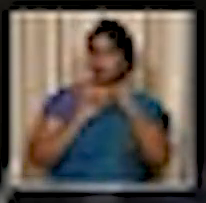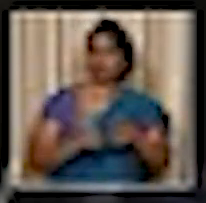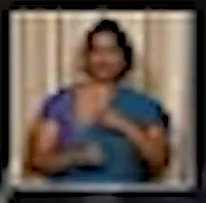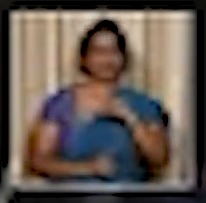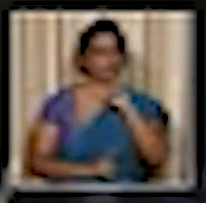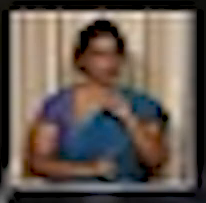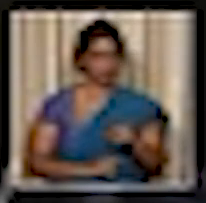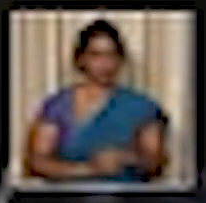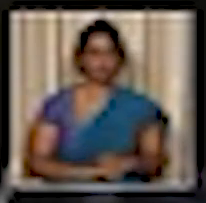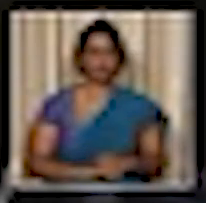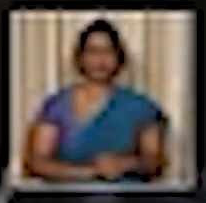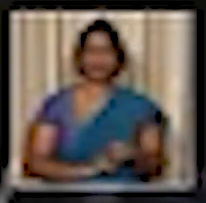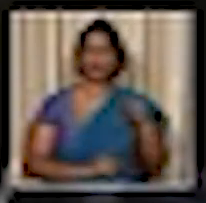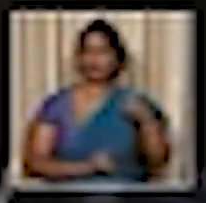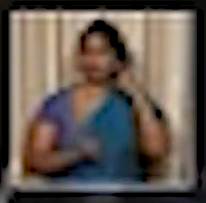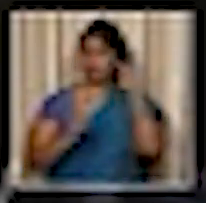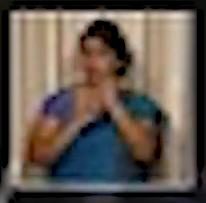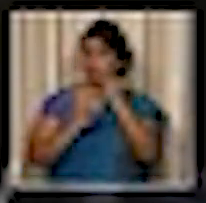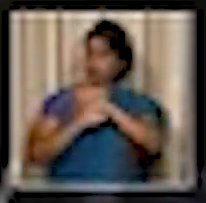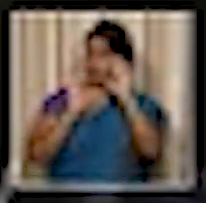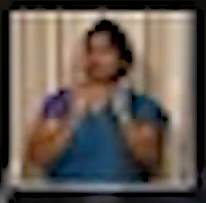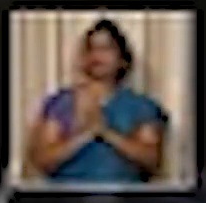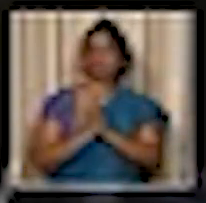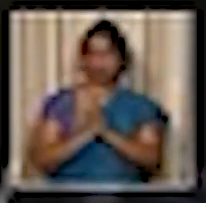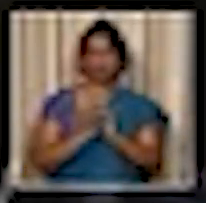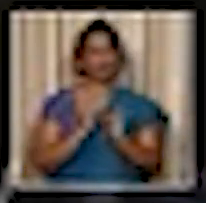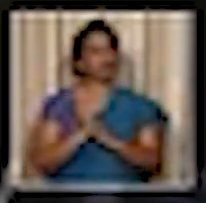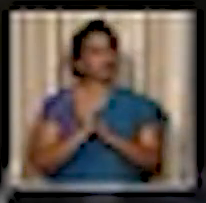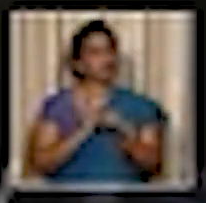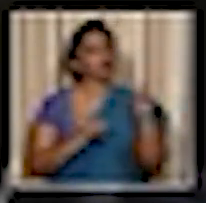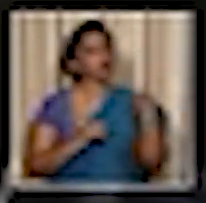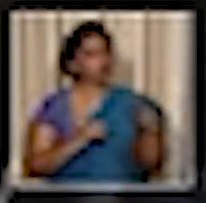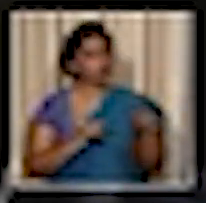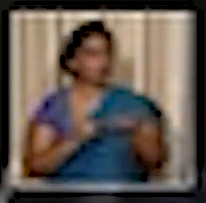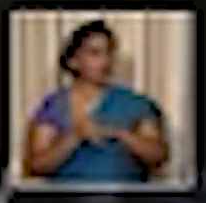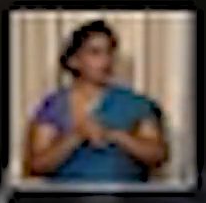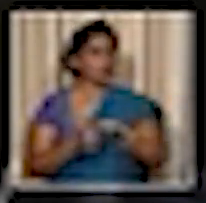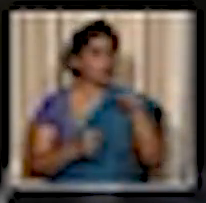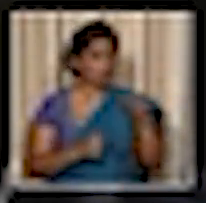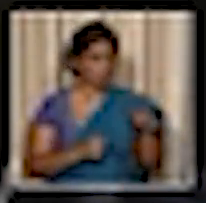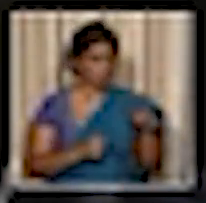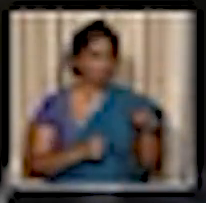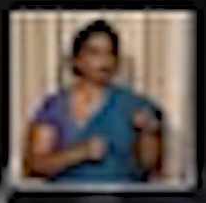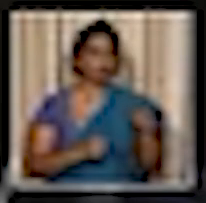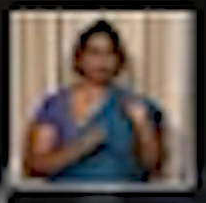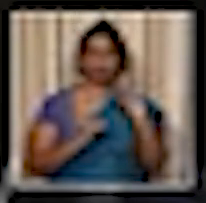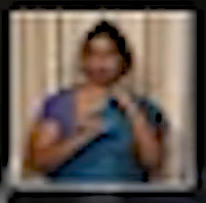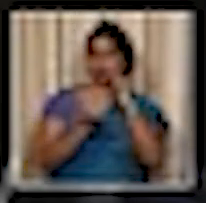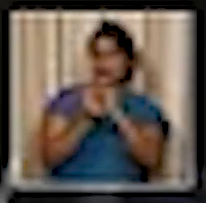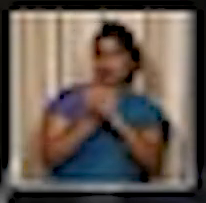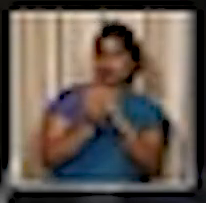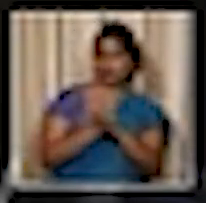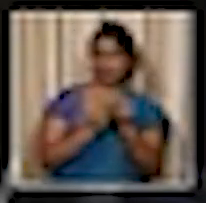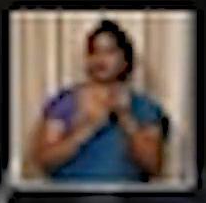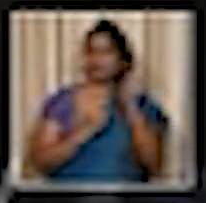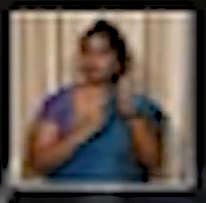හඳුන්වා ඇත. යෙතුගී චෝදනාවලට එම කොමිෂමේ ලේකම්වරයාගේ යම් රැකවරණයක් ලැබී